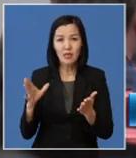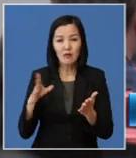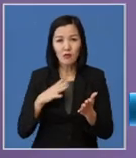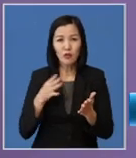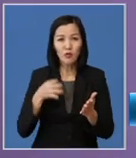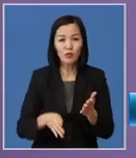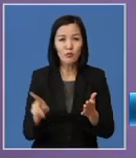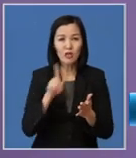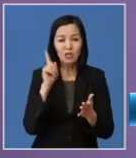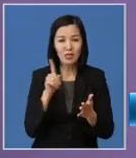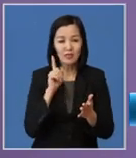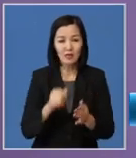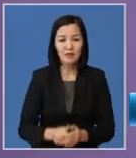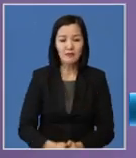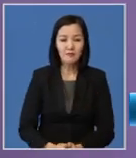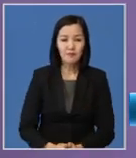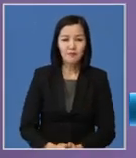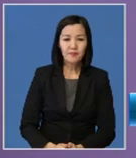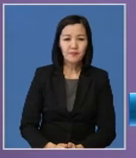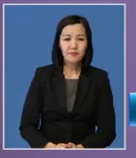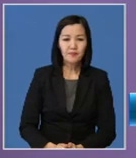4000-і жас буын өкілі.